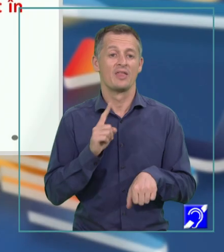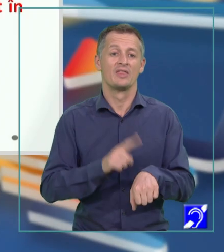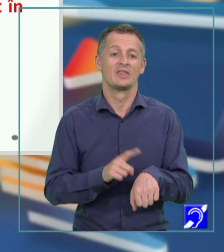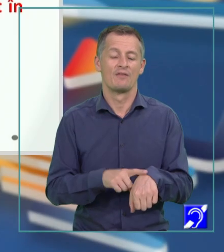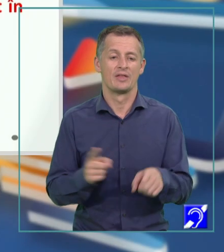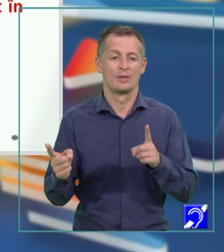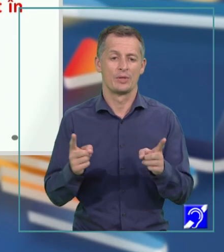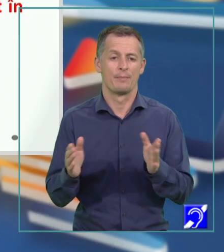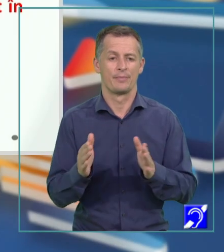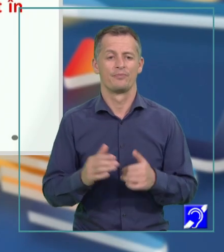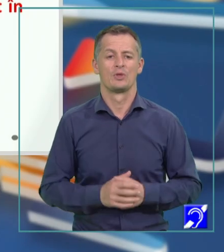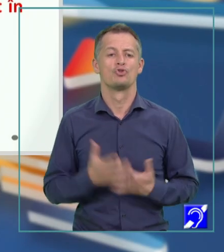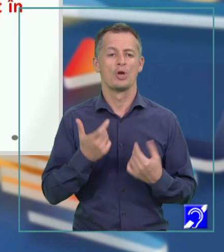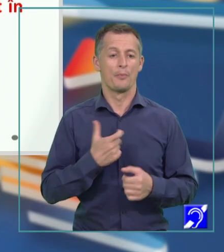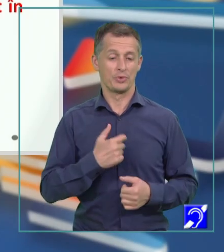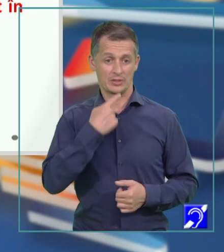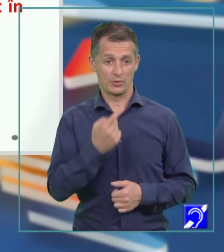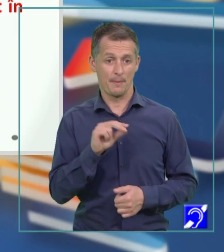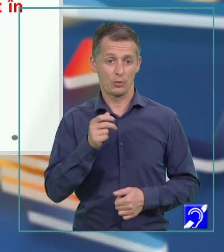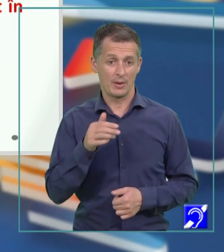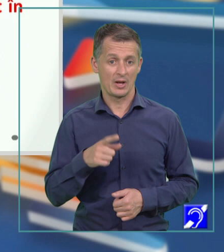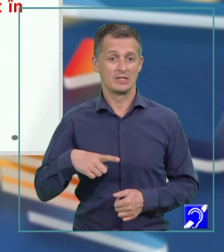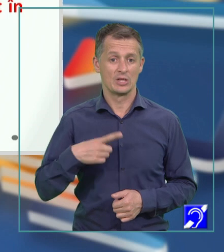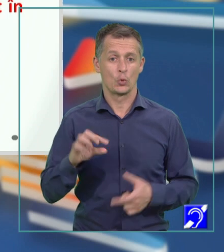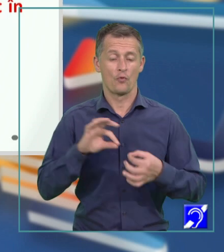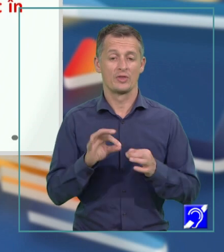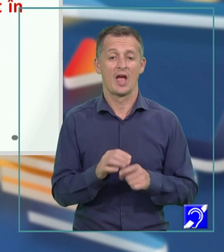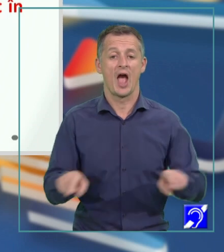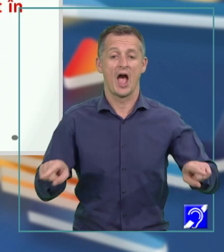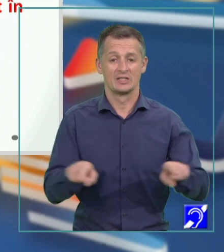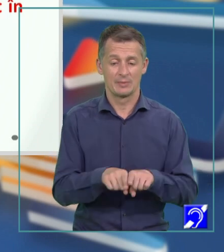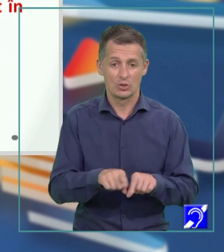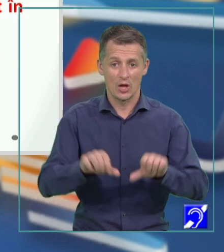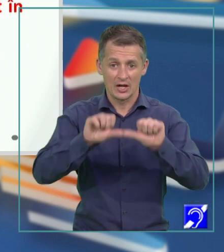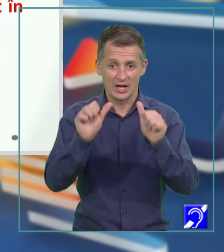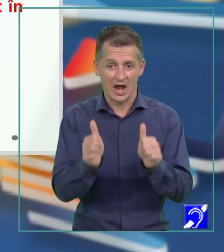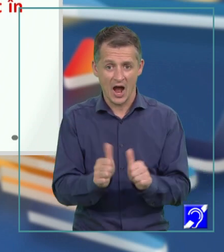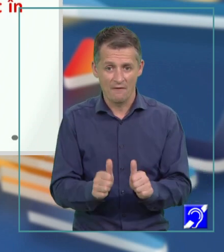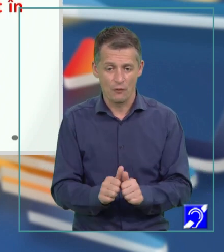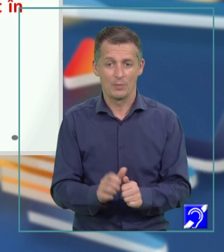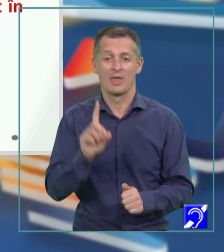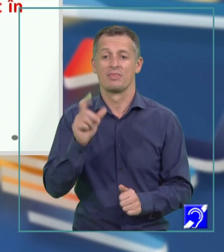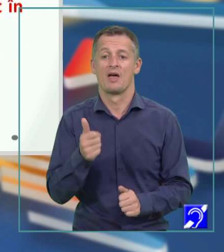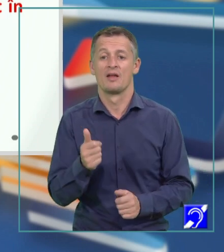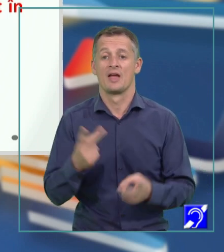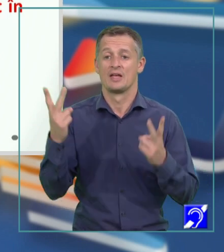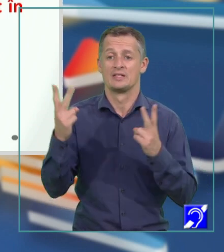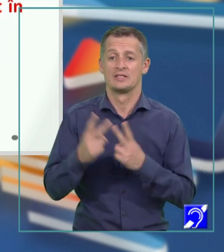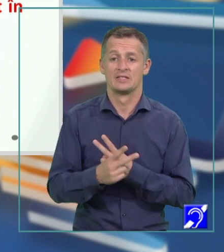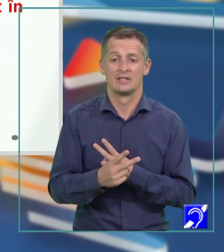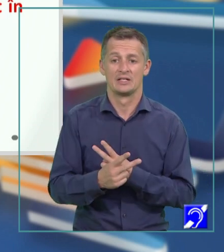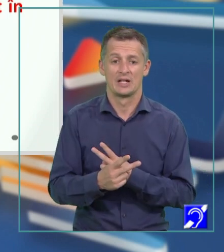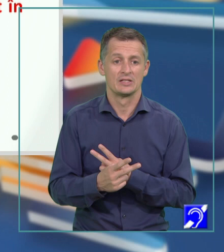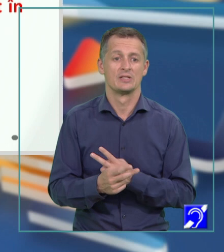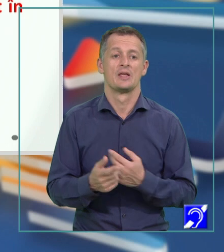timp. Ce am putea spune că sunt paronimele? Paronimele sunt cuvinte asemănătoare ca formă, al